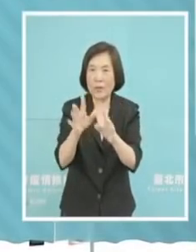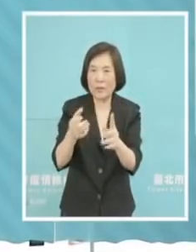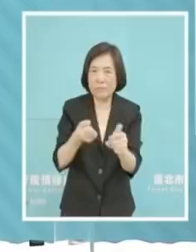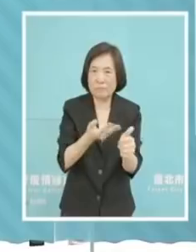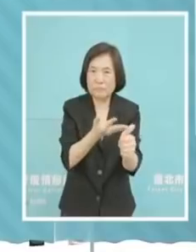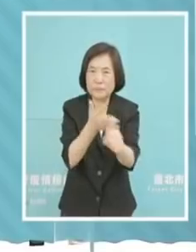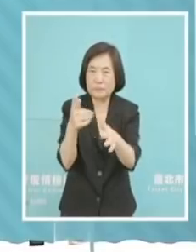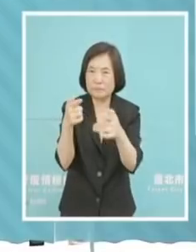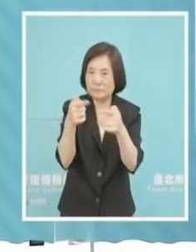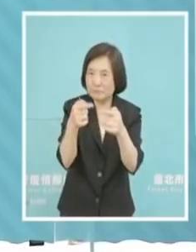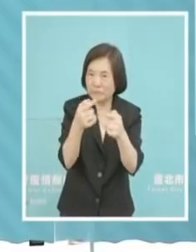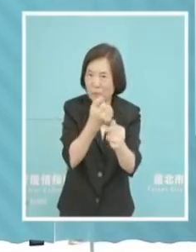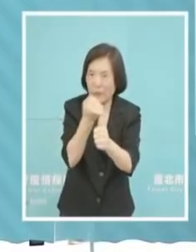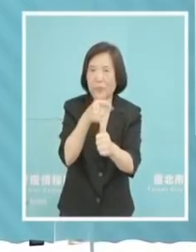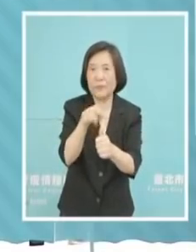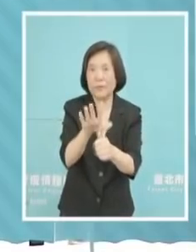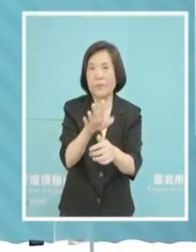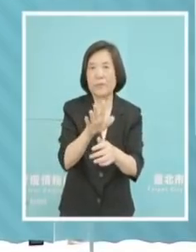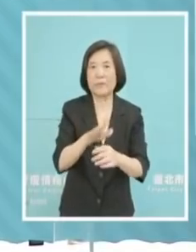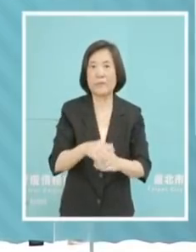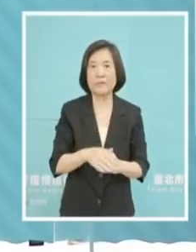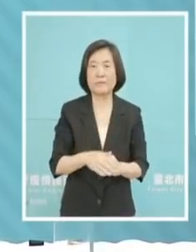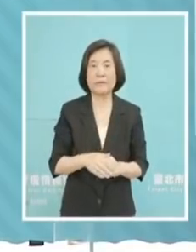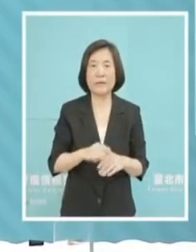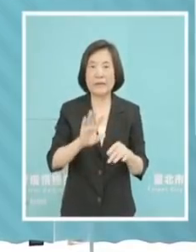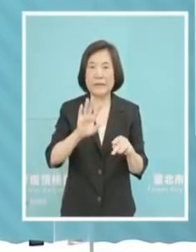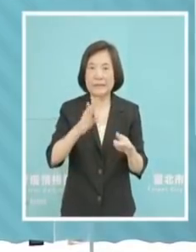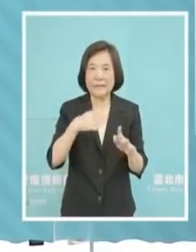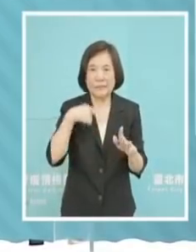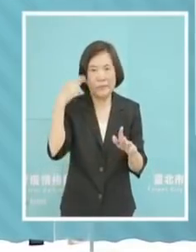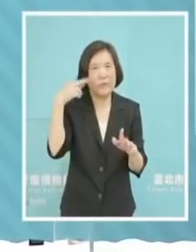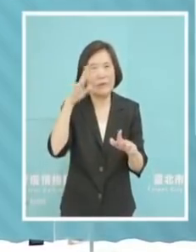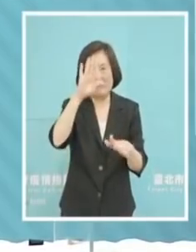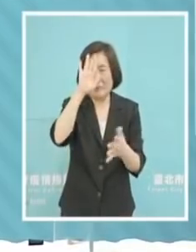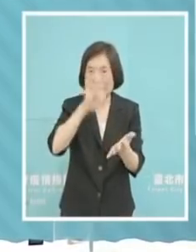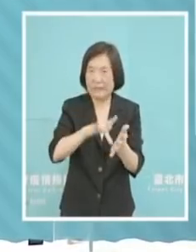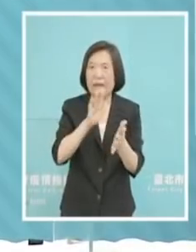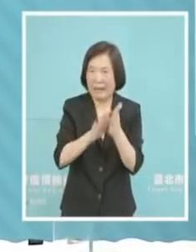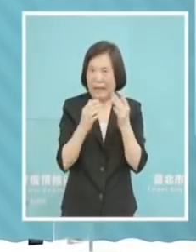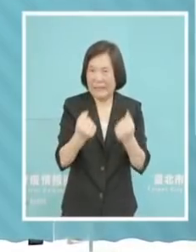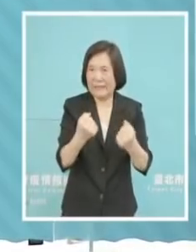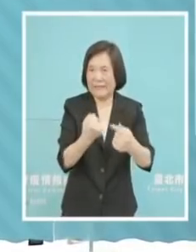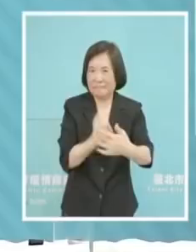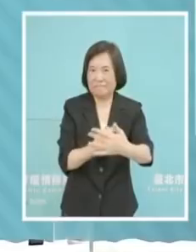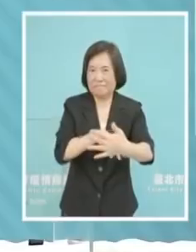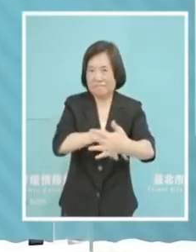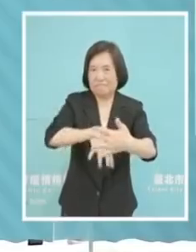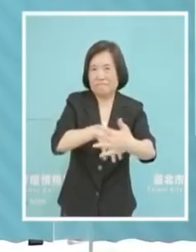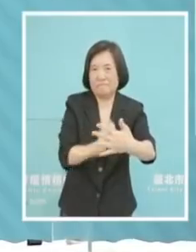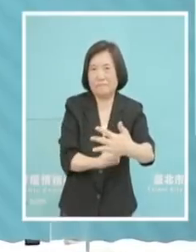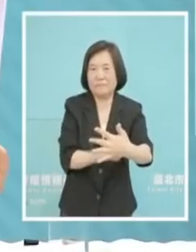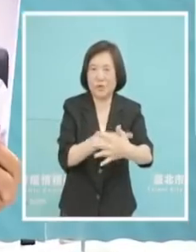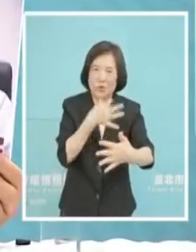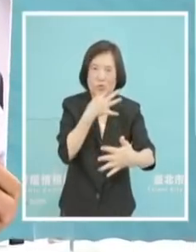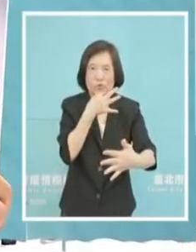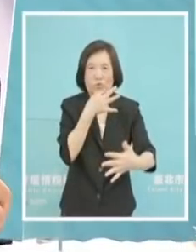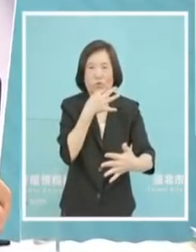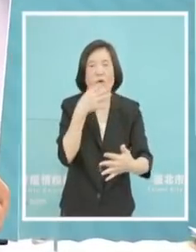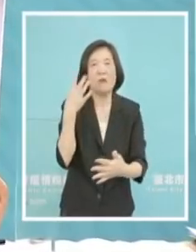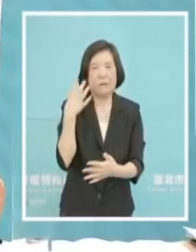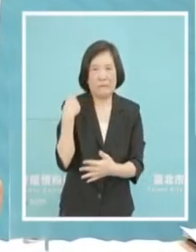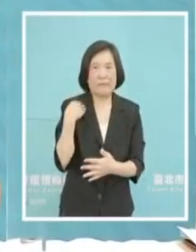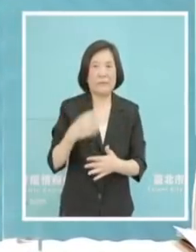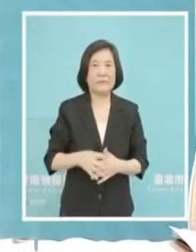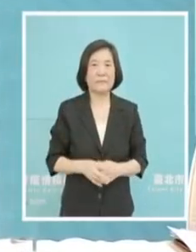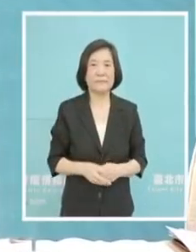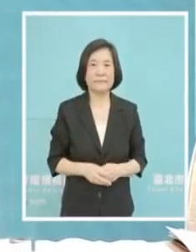都是 WHO 所批准的公证的，所以对于他们来说的话，你只要有这个证明，然后有这个码，健康码，